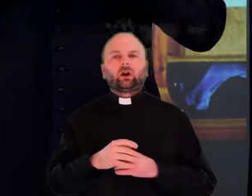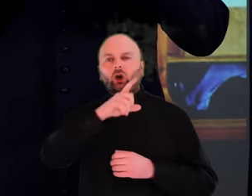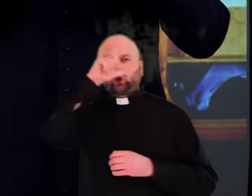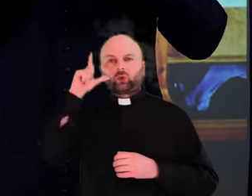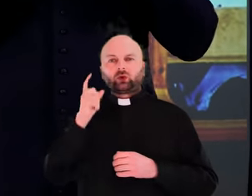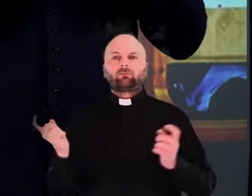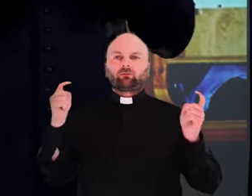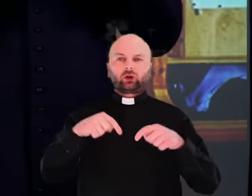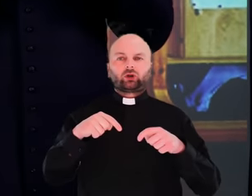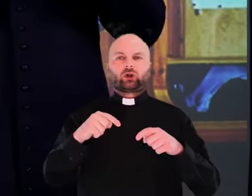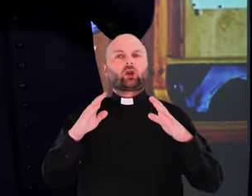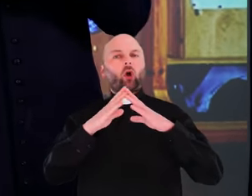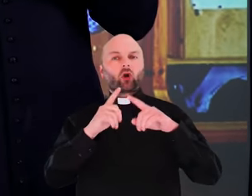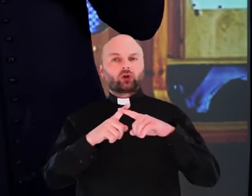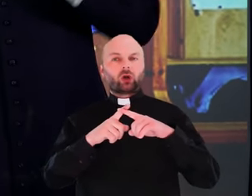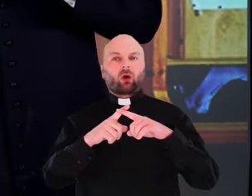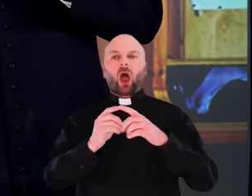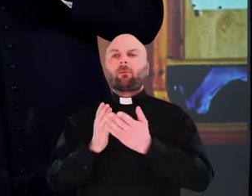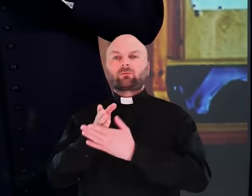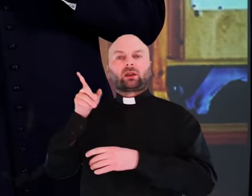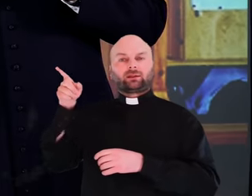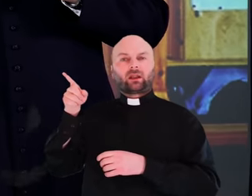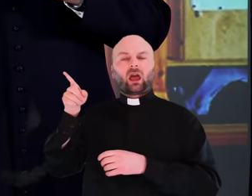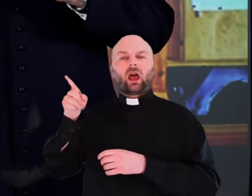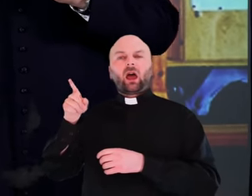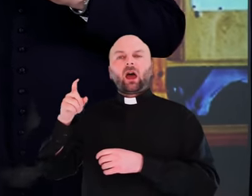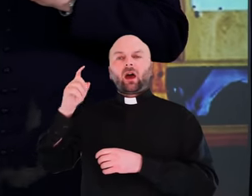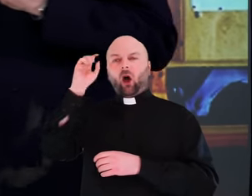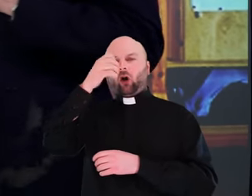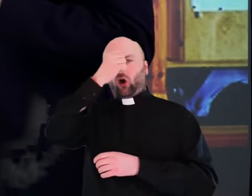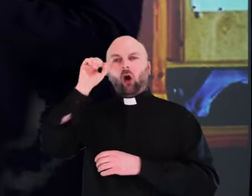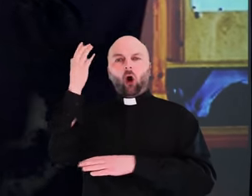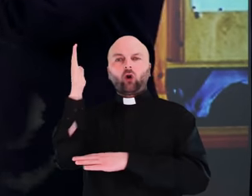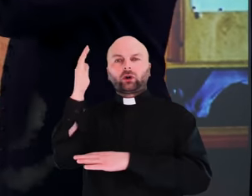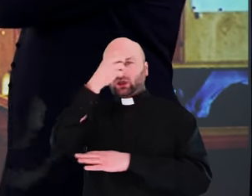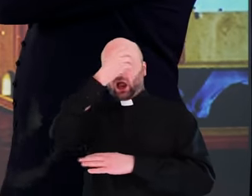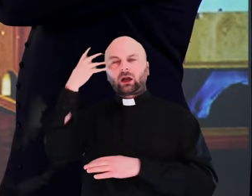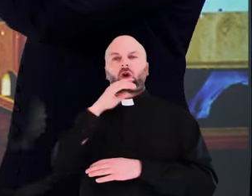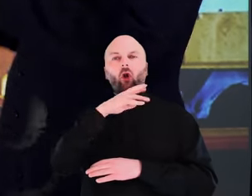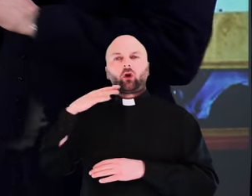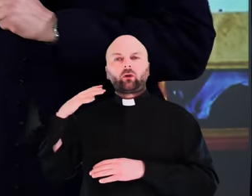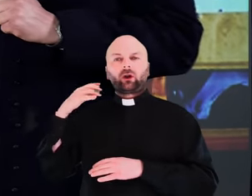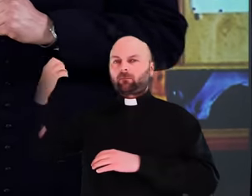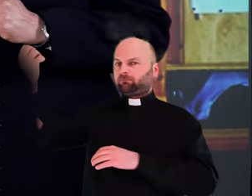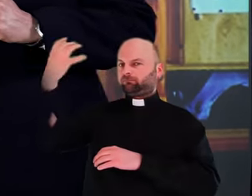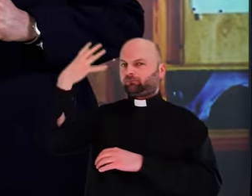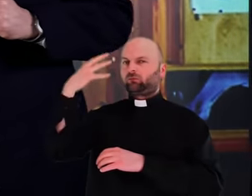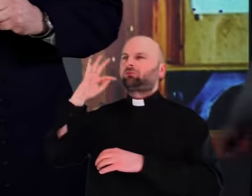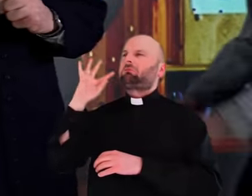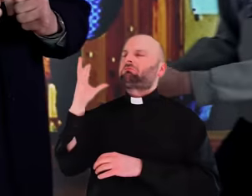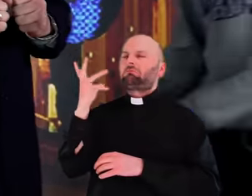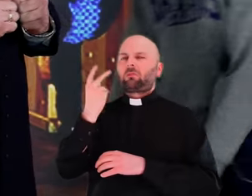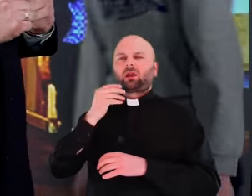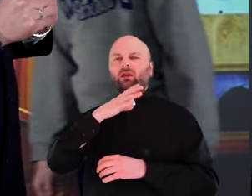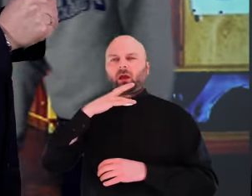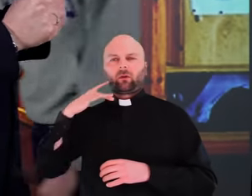właśnie przez te witraże wpadało światło, wskazując wszystkim właściwy kierunek.